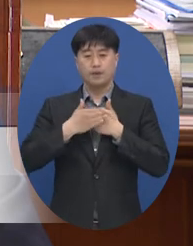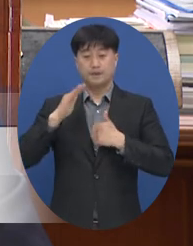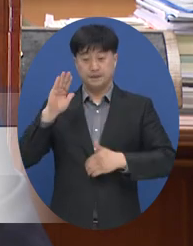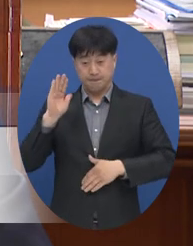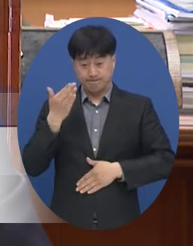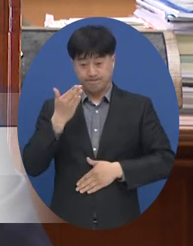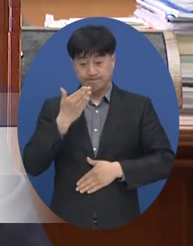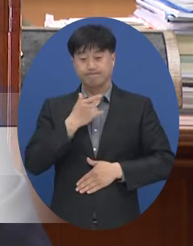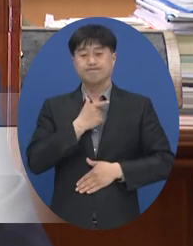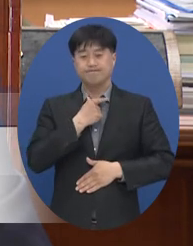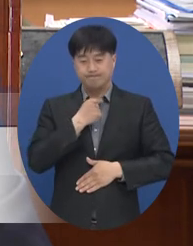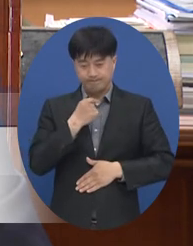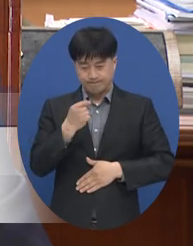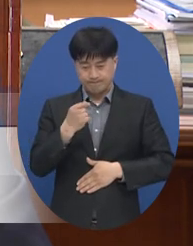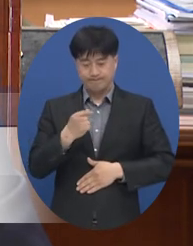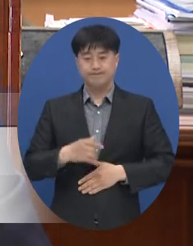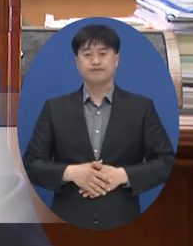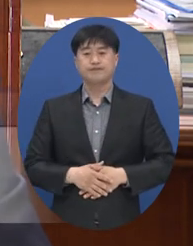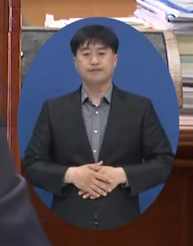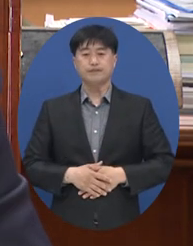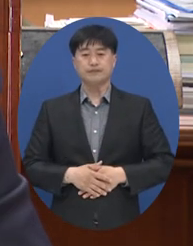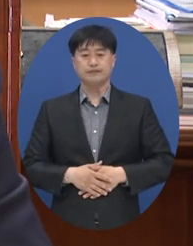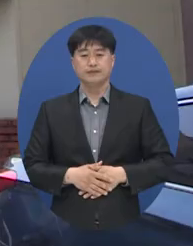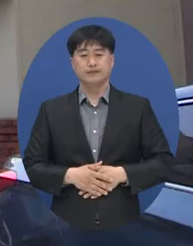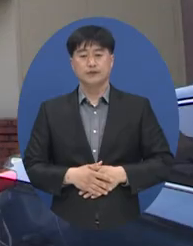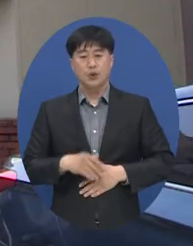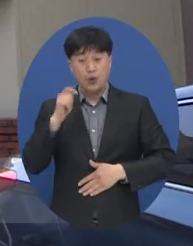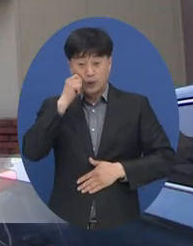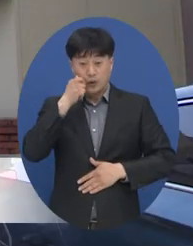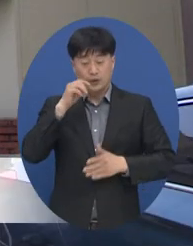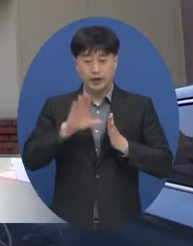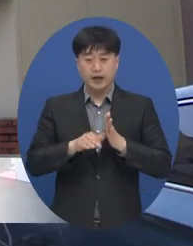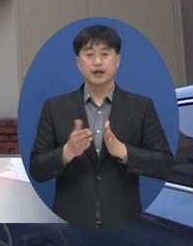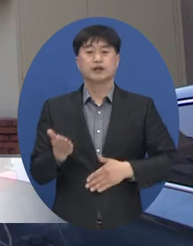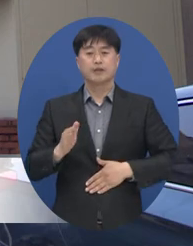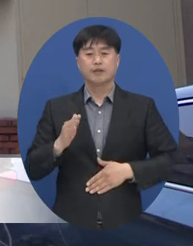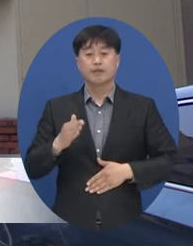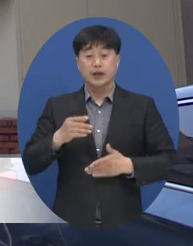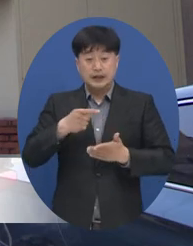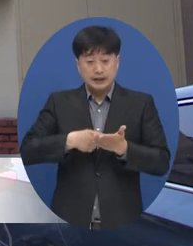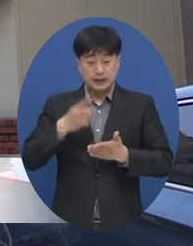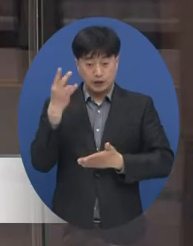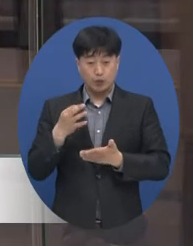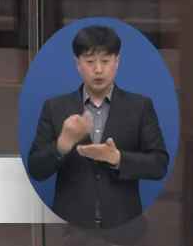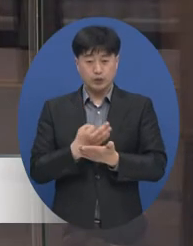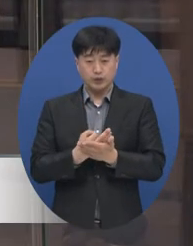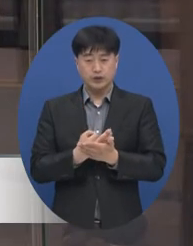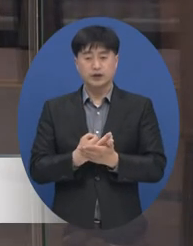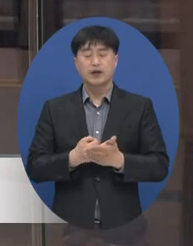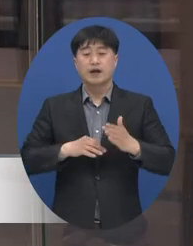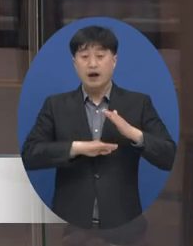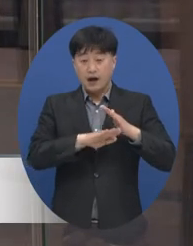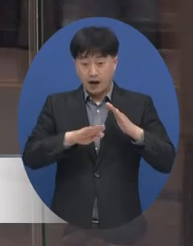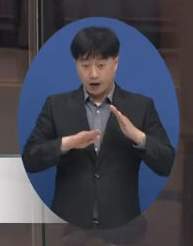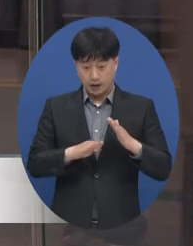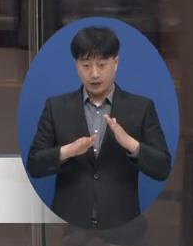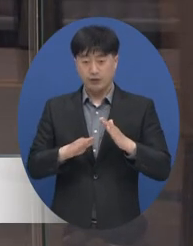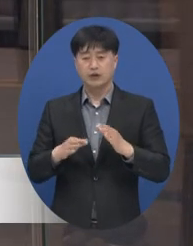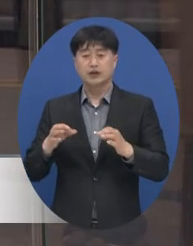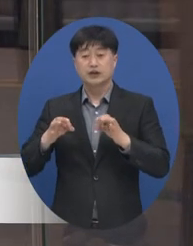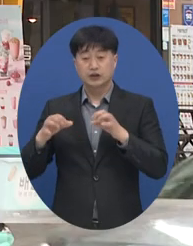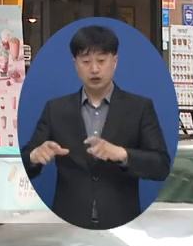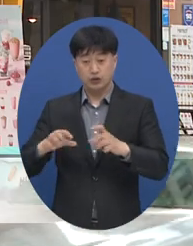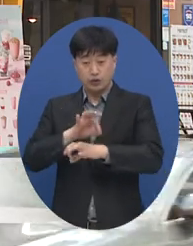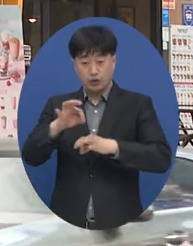가정에서는 어떤 생활 안정자금으로 어려운 시기이지만 재난기본소득으로 가계와 지역경제가